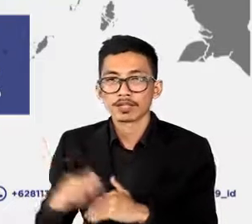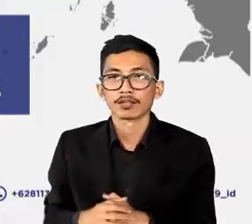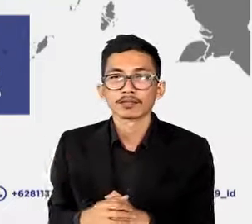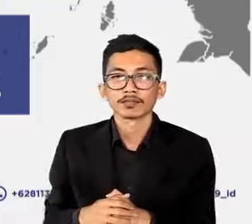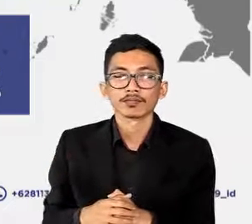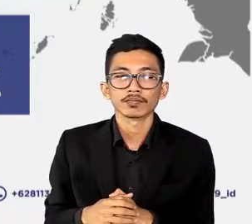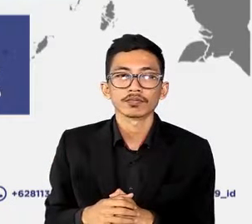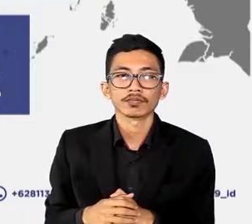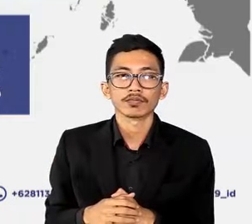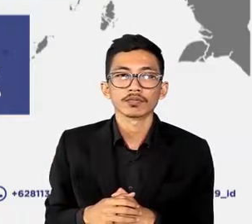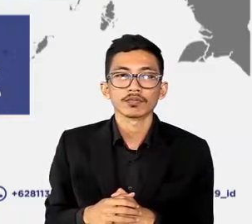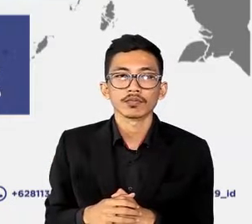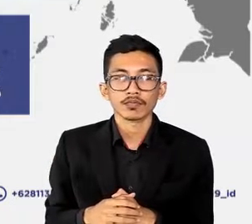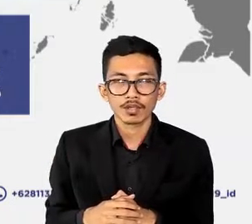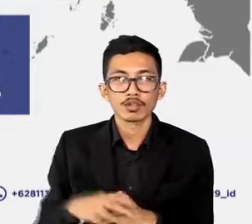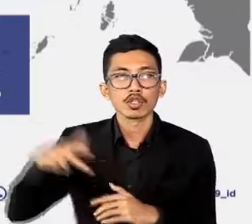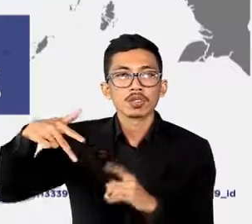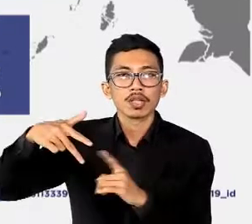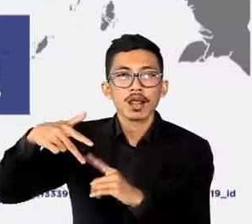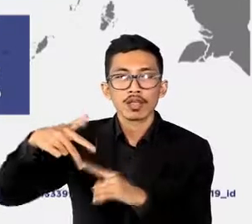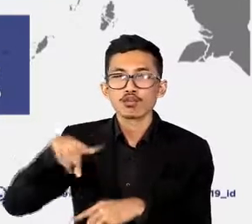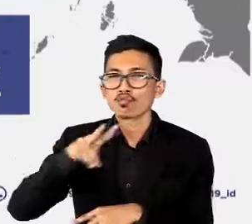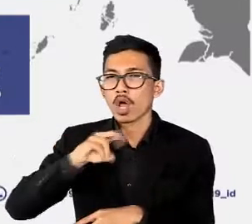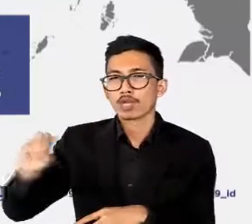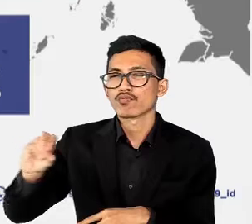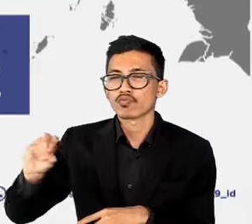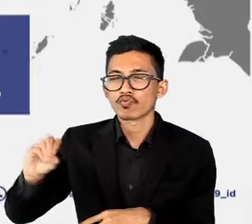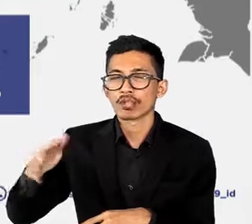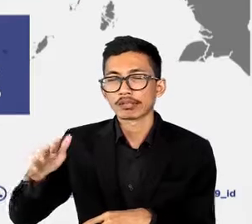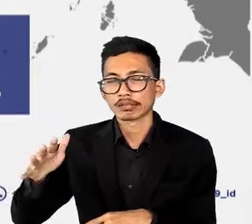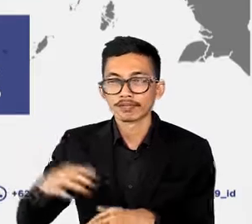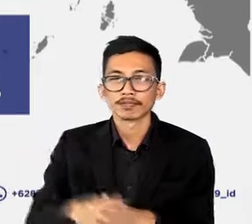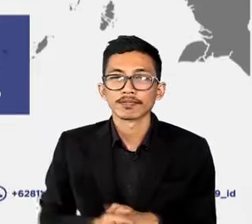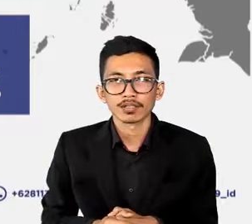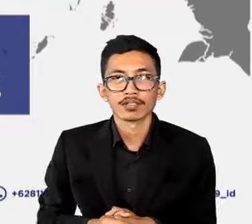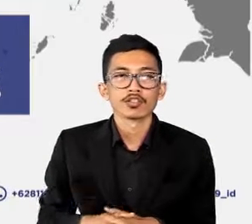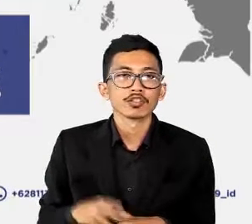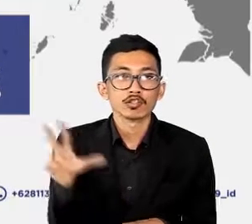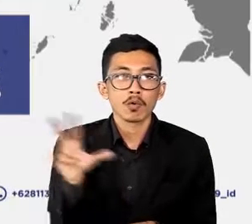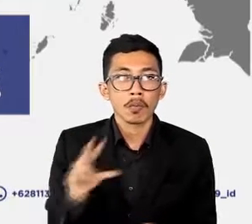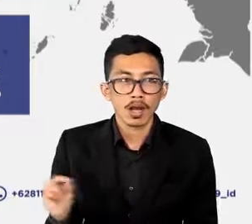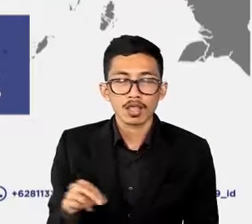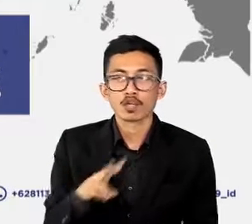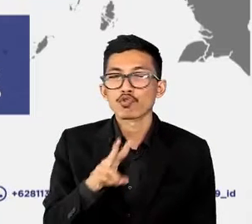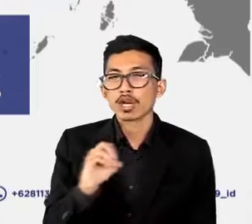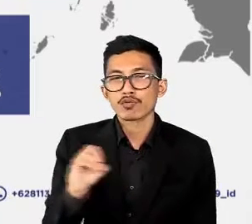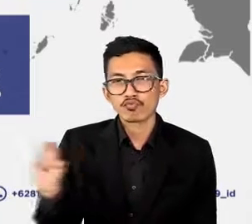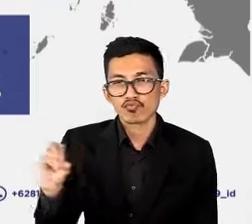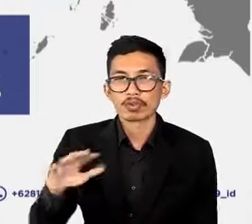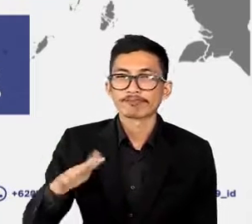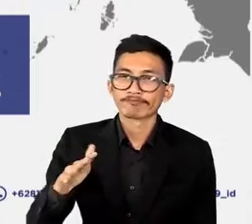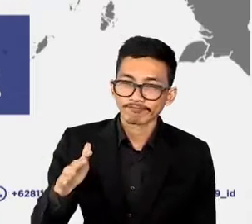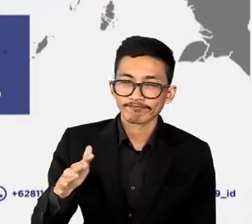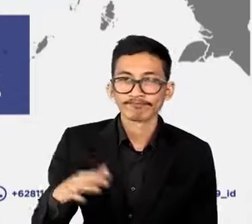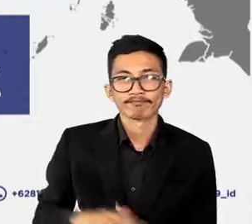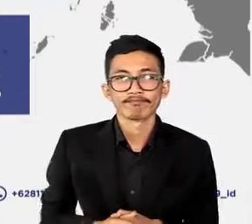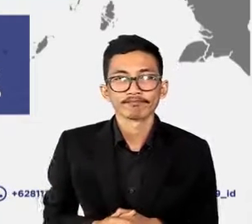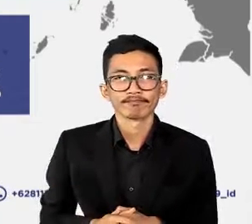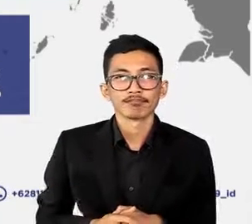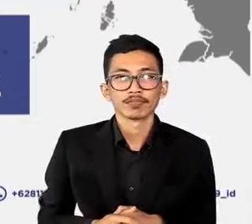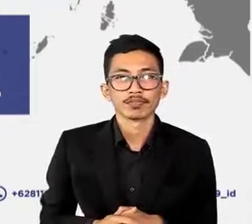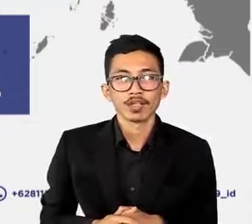Sulawesi Selatan 2854 Jawa Barat 2509 delapan